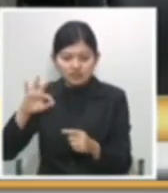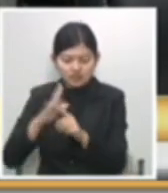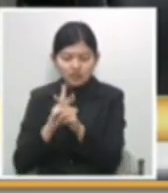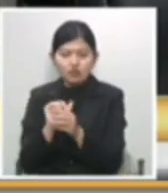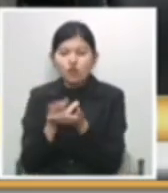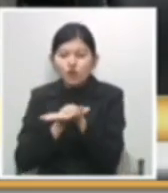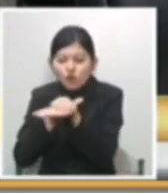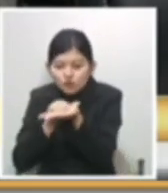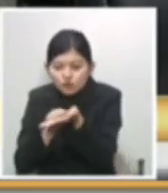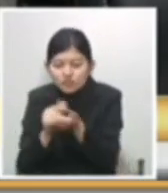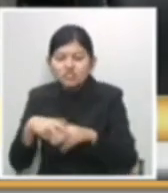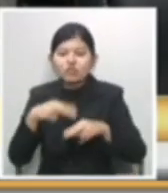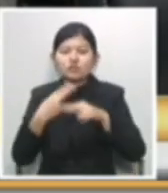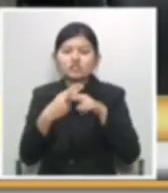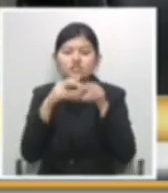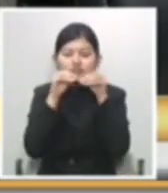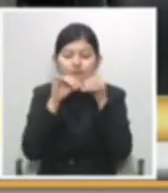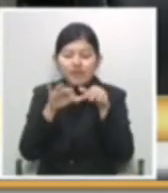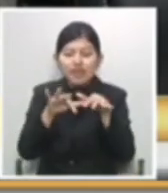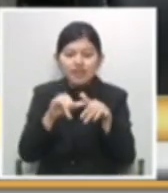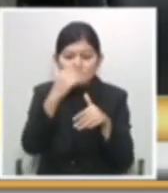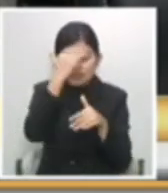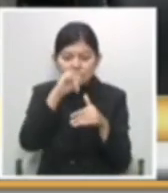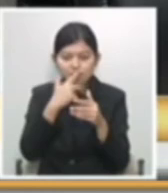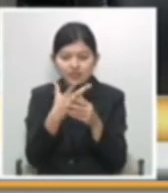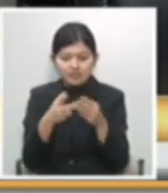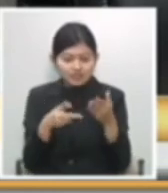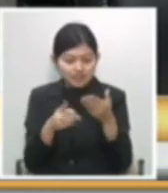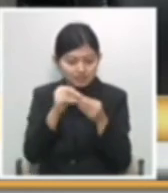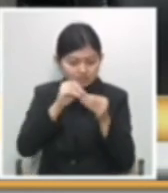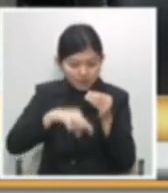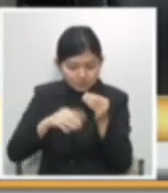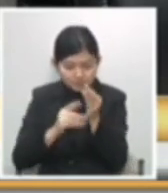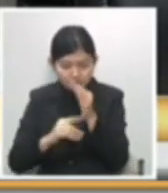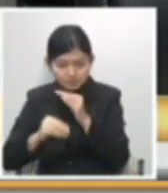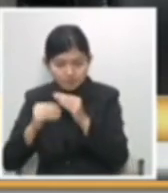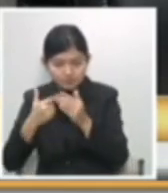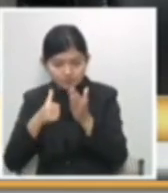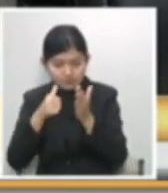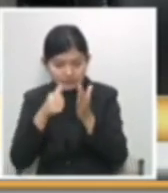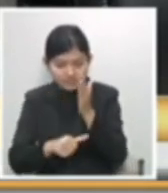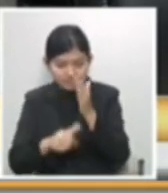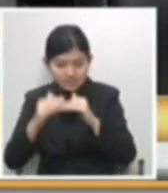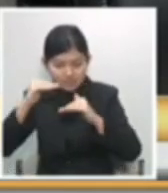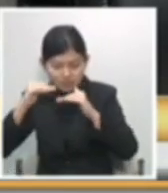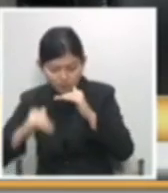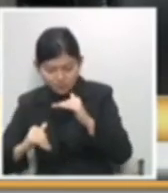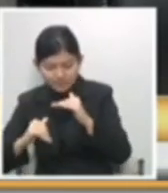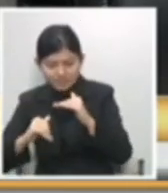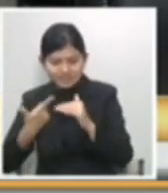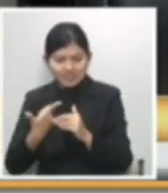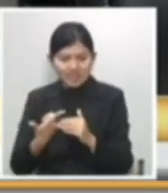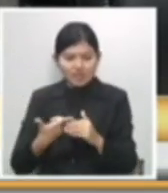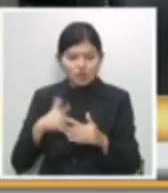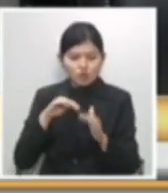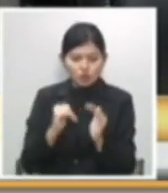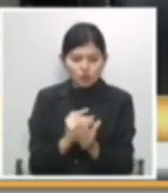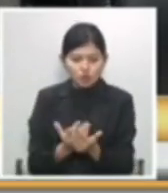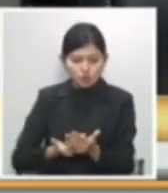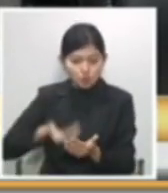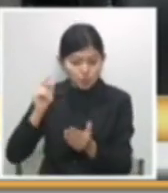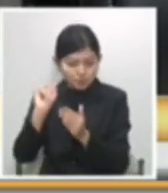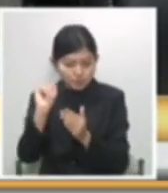นามเราจะปรับหนี้เติมเงินลดภาษีสร้างเศรษฐีใหม่ท่านประธาน